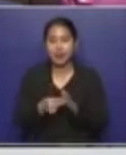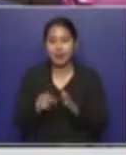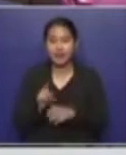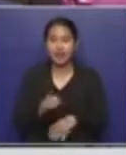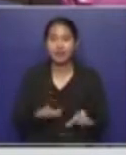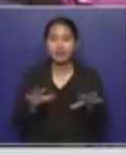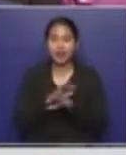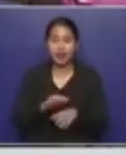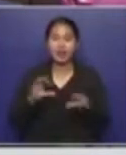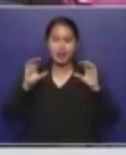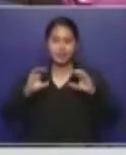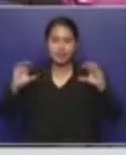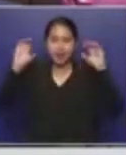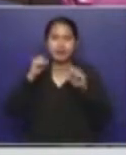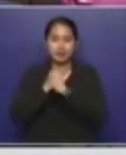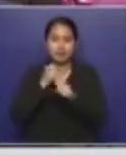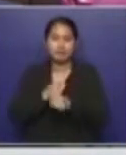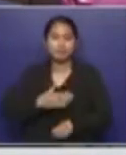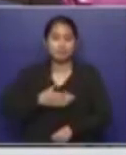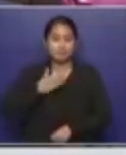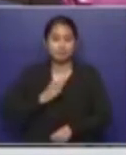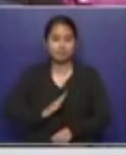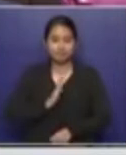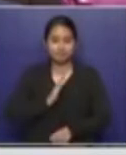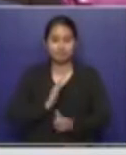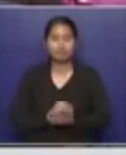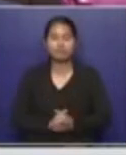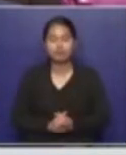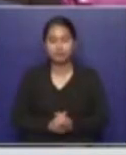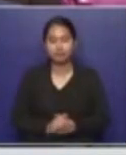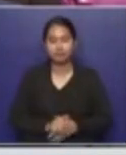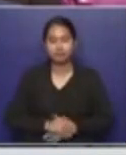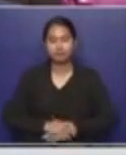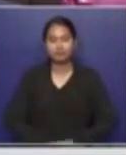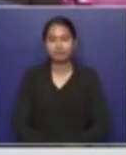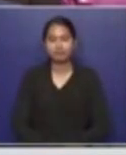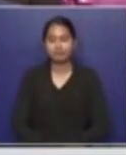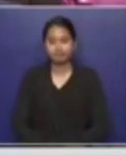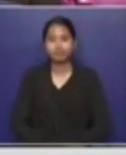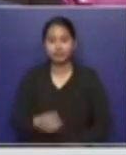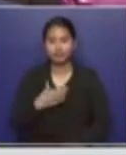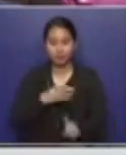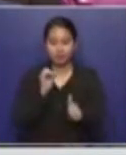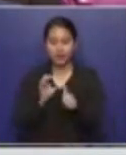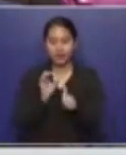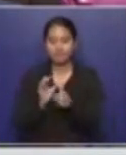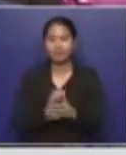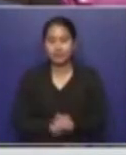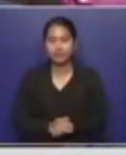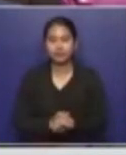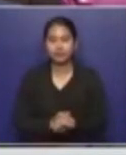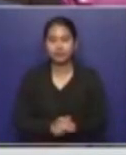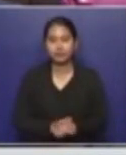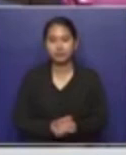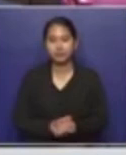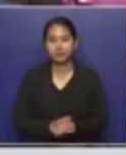ลได้ทำอย่างสง่างามนะครับ ผมขอเสนอแนะ